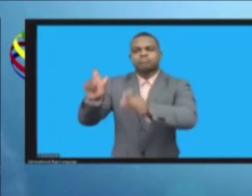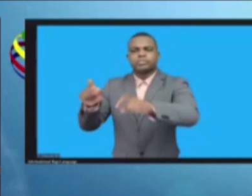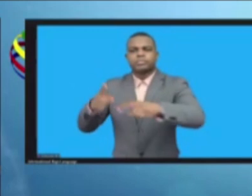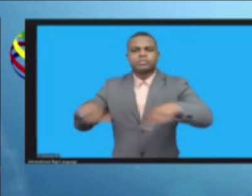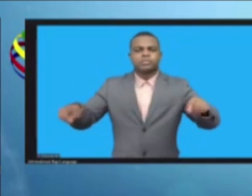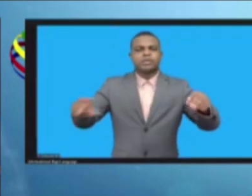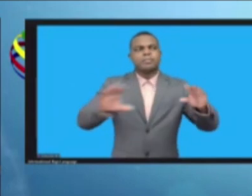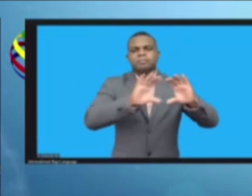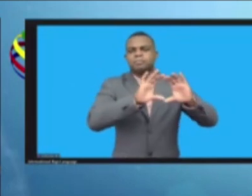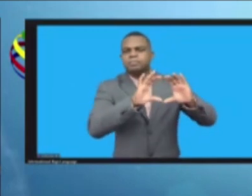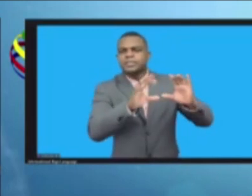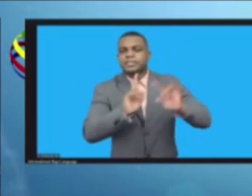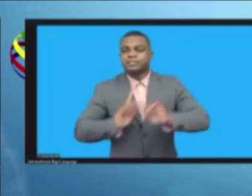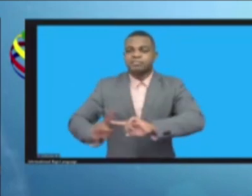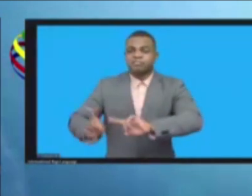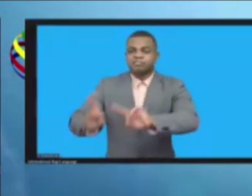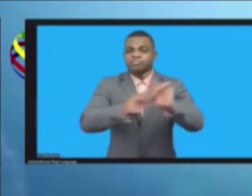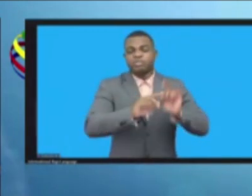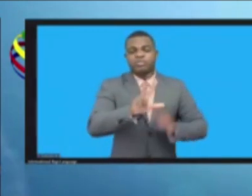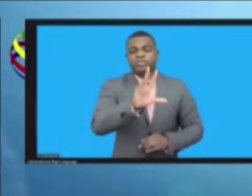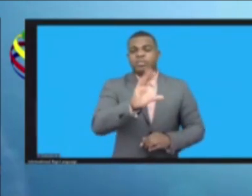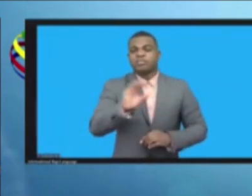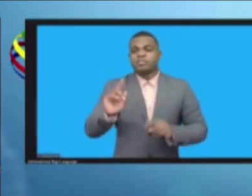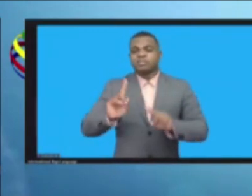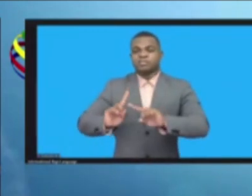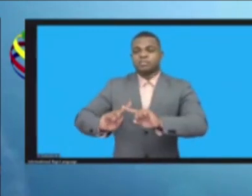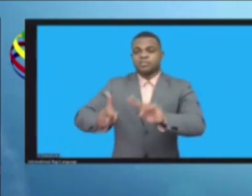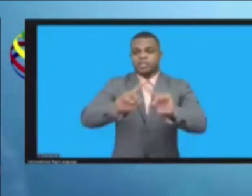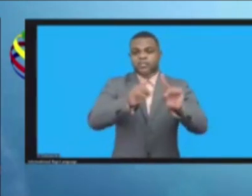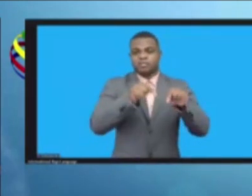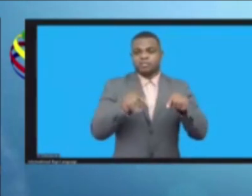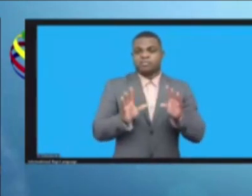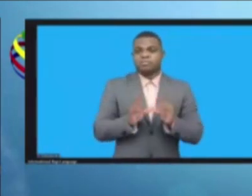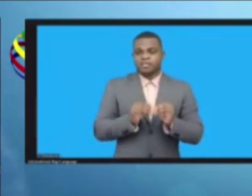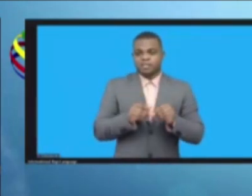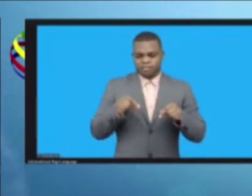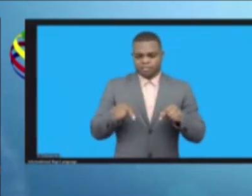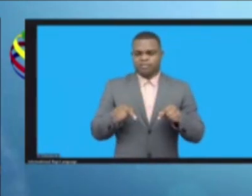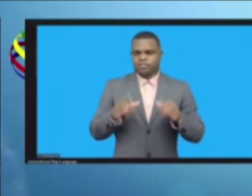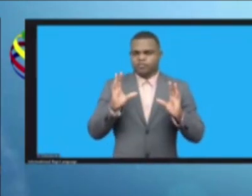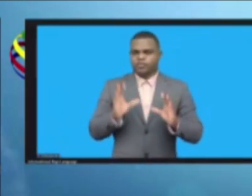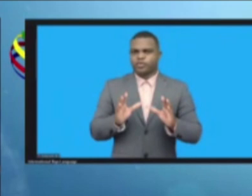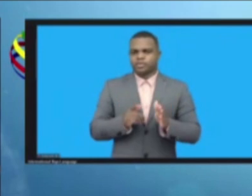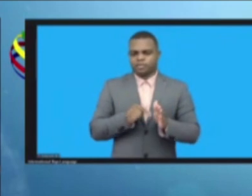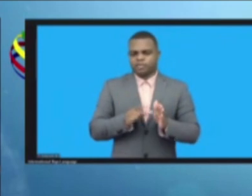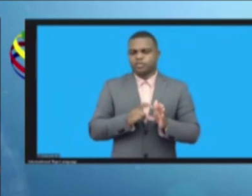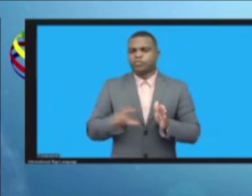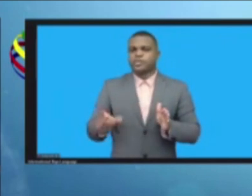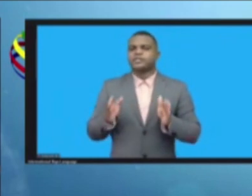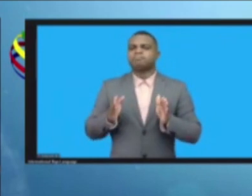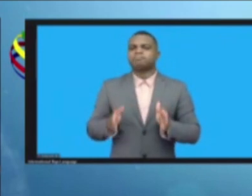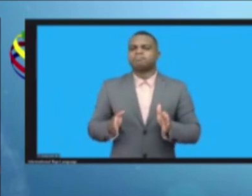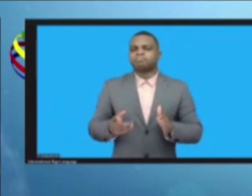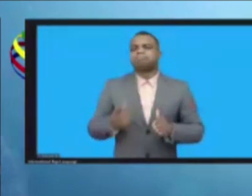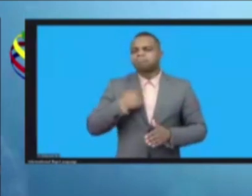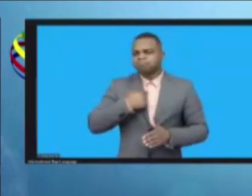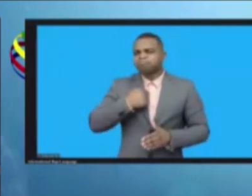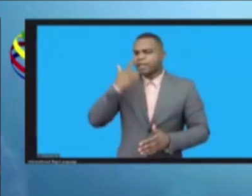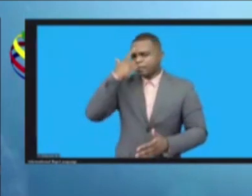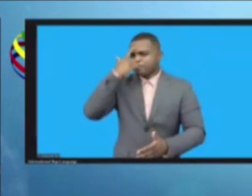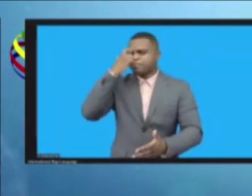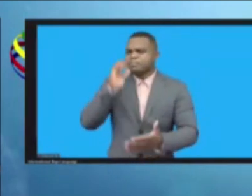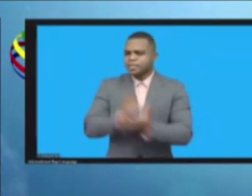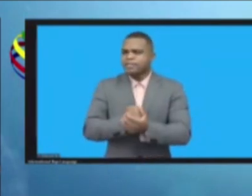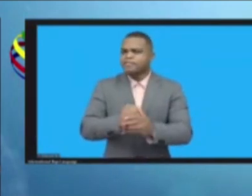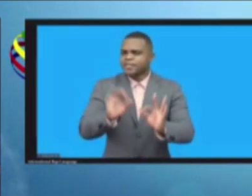Я считаю, что это очень важно. У нас будет более 300 заседаний на этой неделе, и